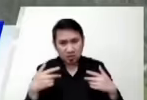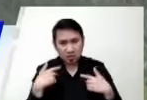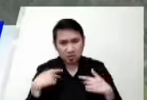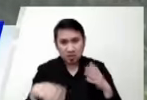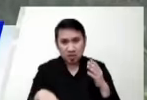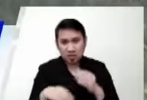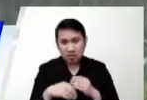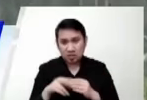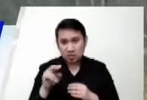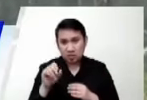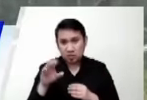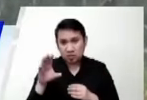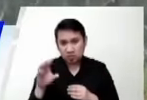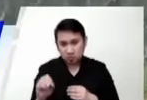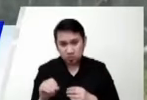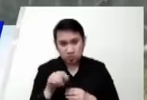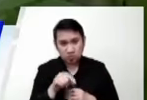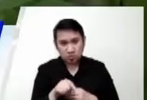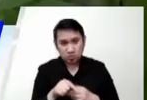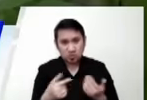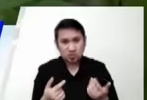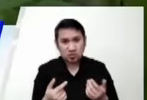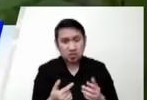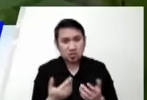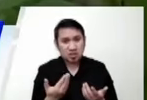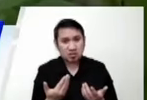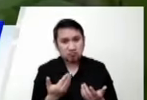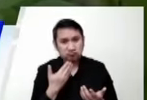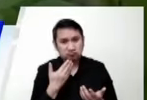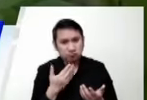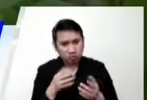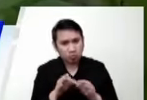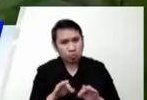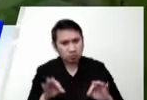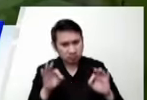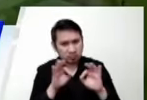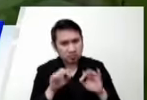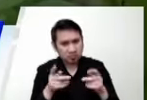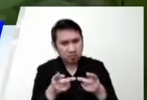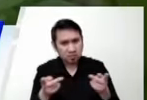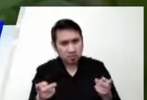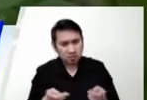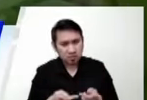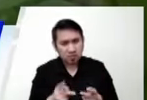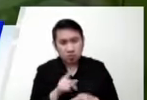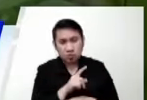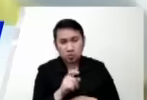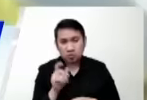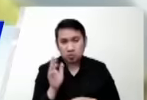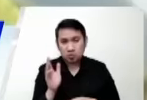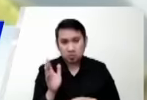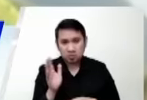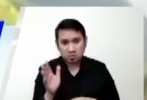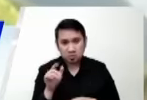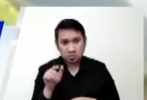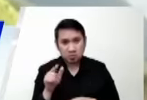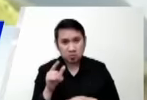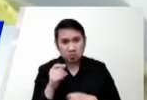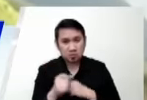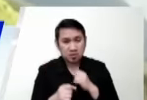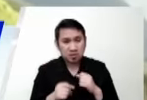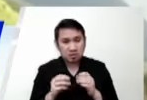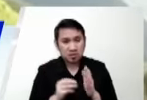mga itinuturing nitong Global Geoparks. Inabot lang naman ng 150 milyong taon para mabuo